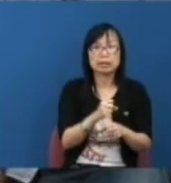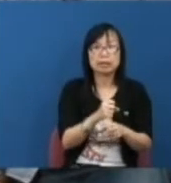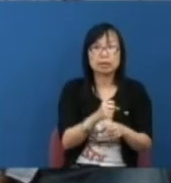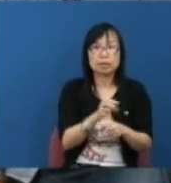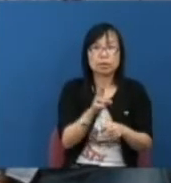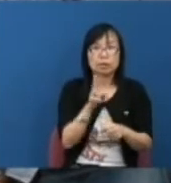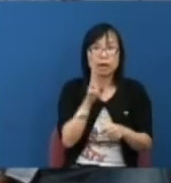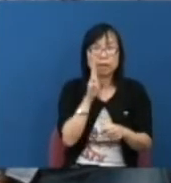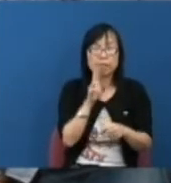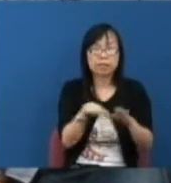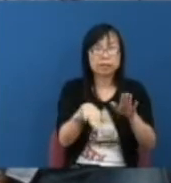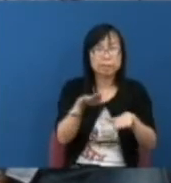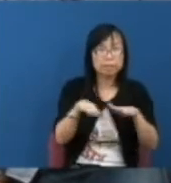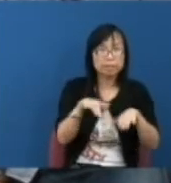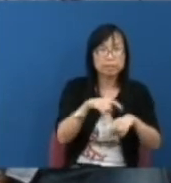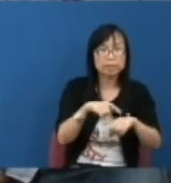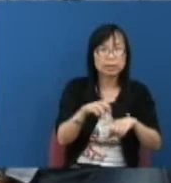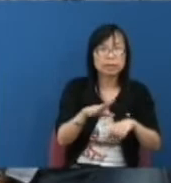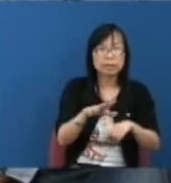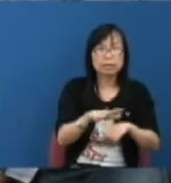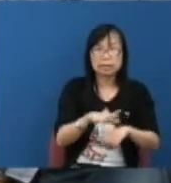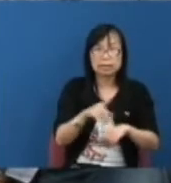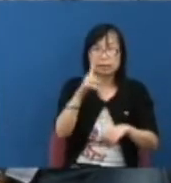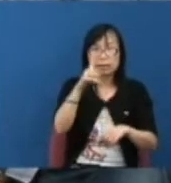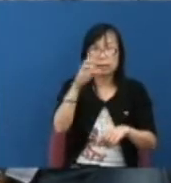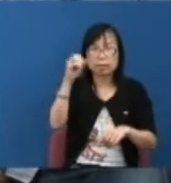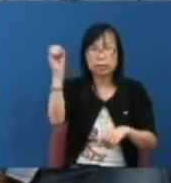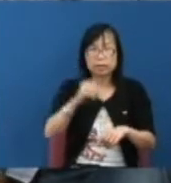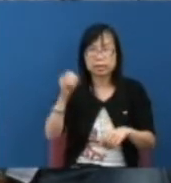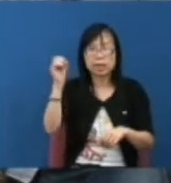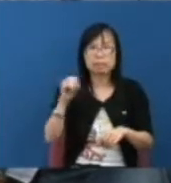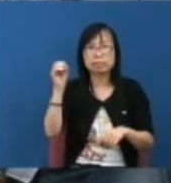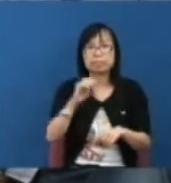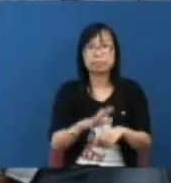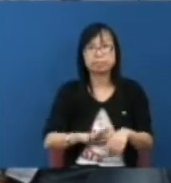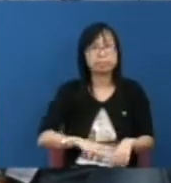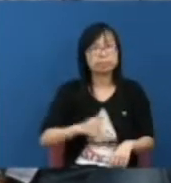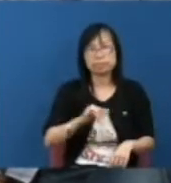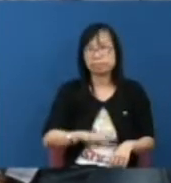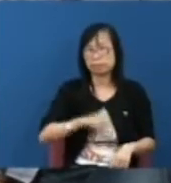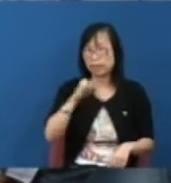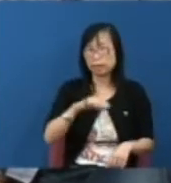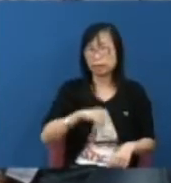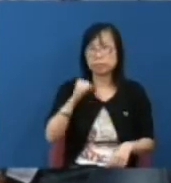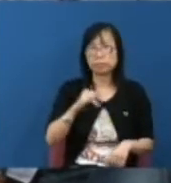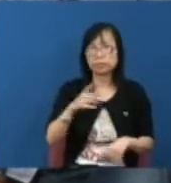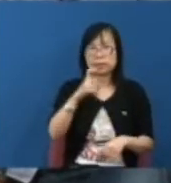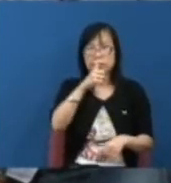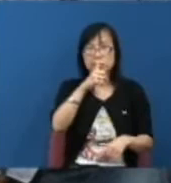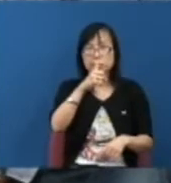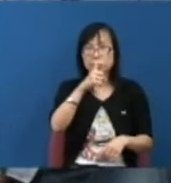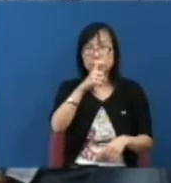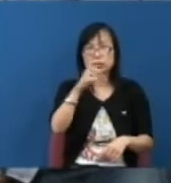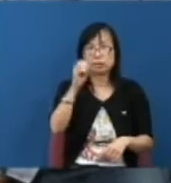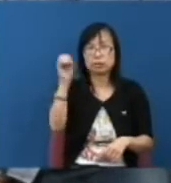係差唔多唔夠1%，即係可以喺香港循環再用。咁其他99%都